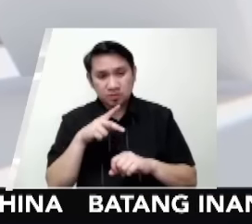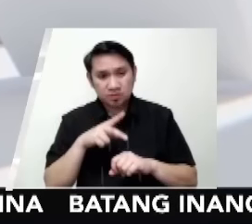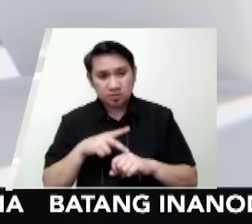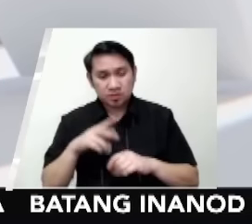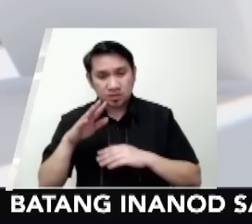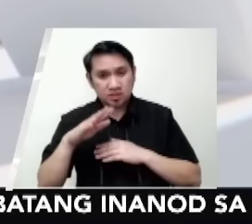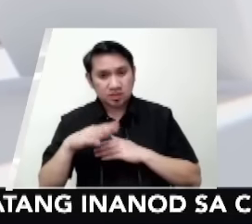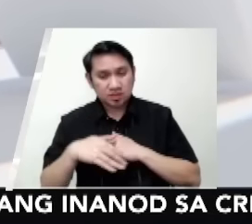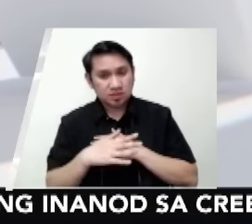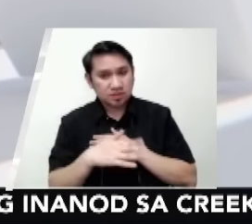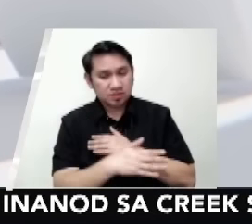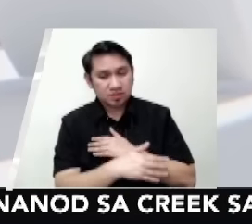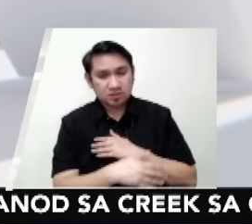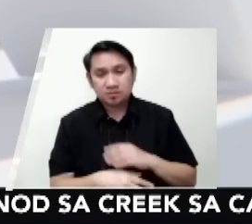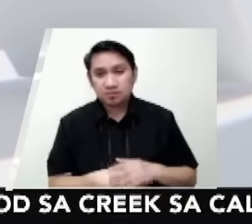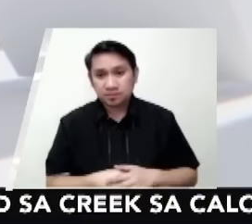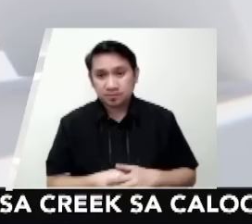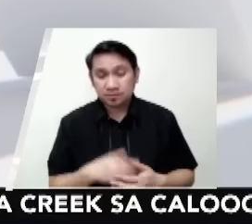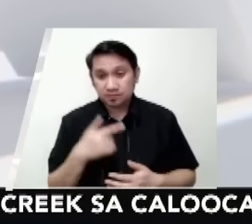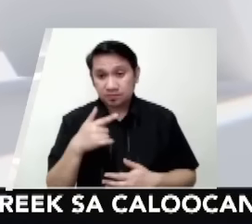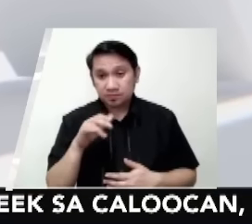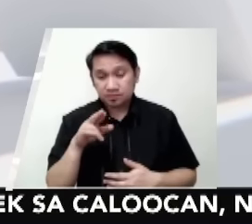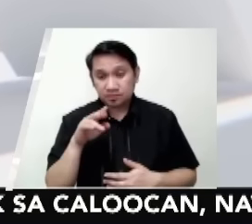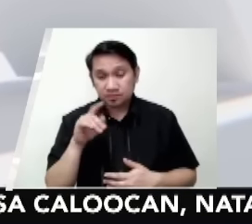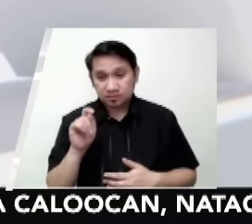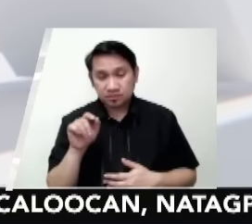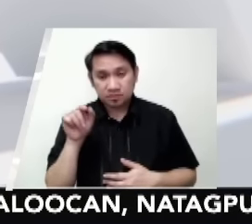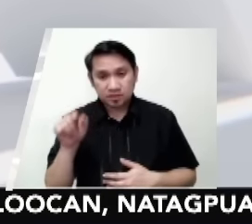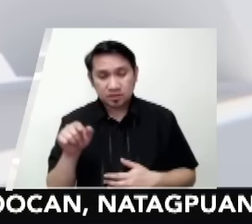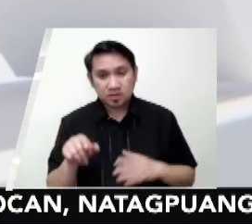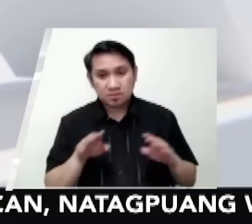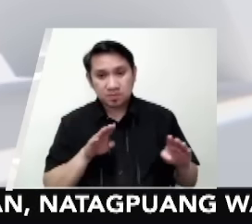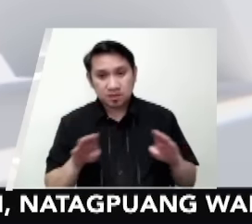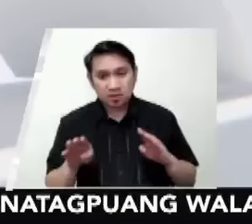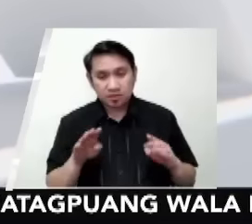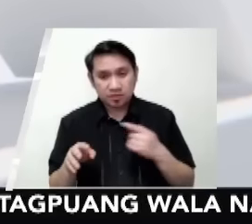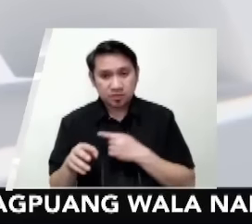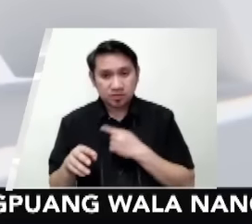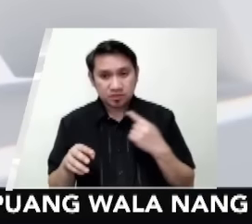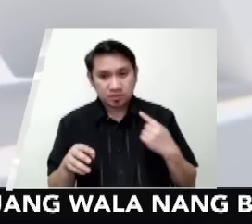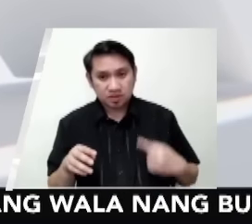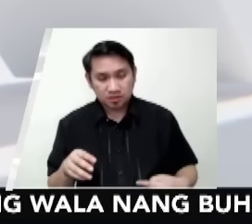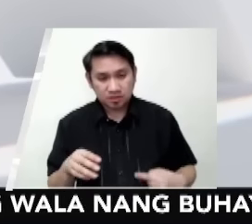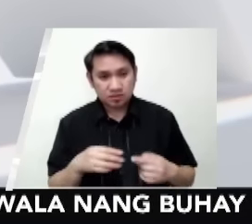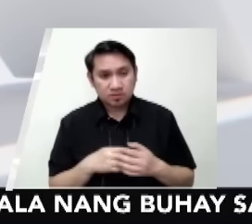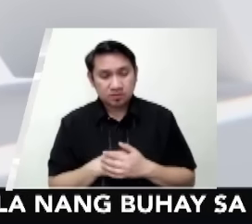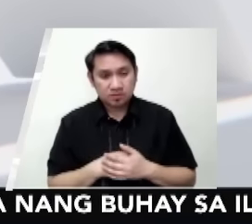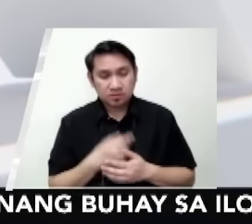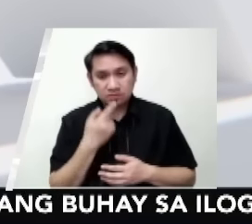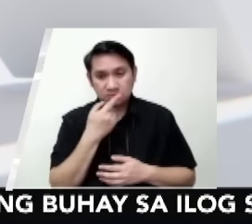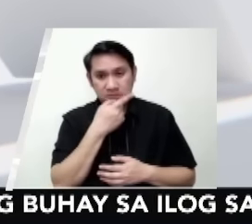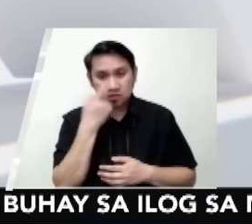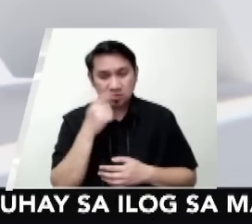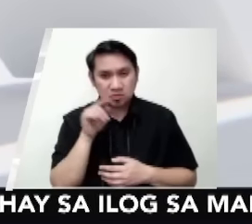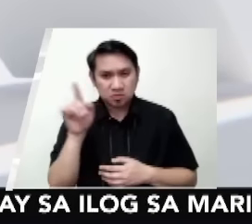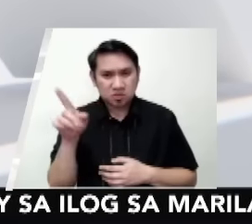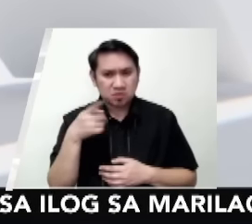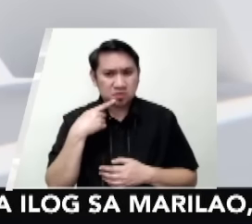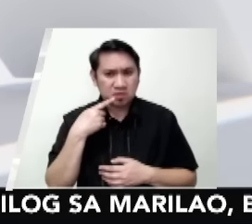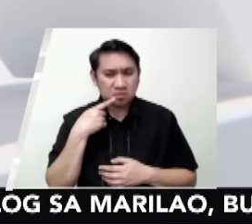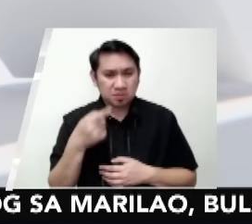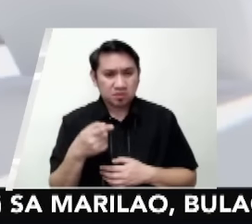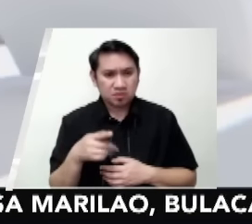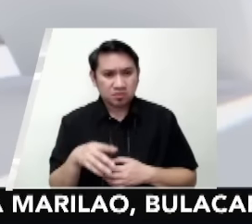Secretary Gilberto Teodoro Jr. ang reckless behavior ng China. Taliwas na daw ito sa mga unang pahayag ng China na good faith